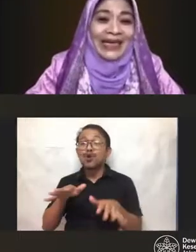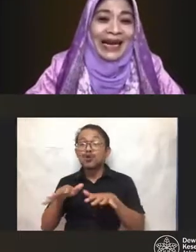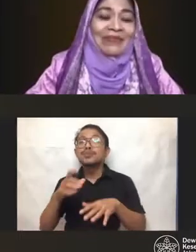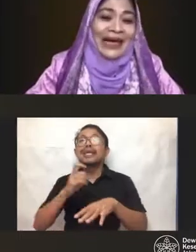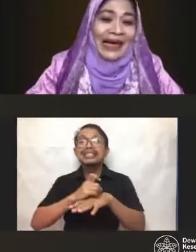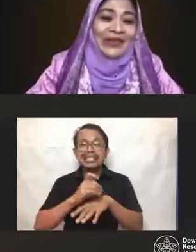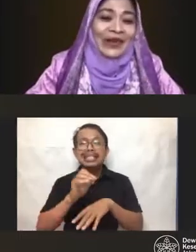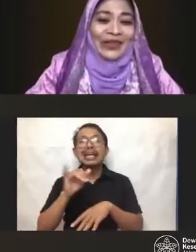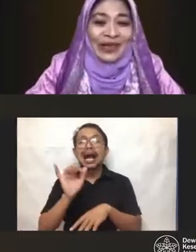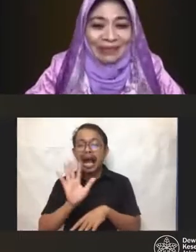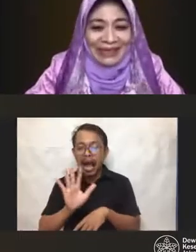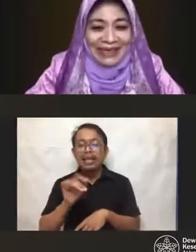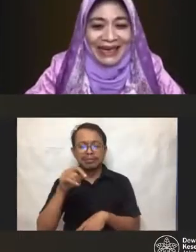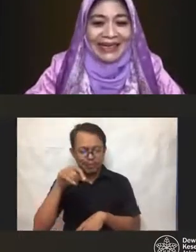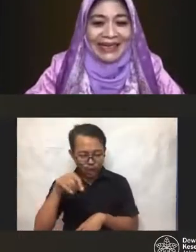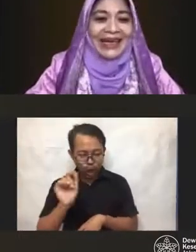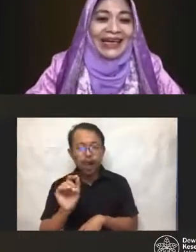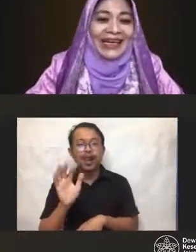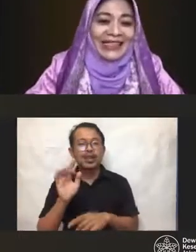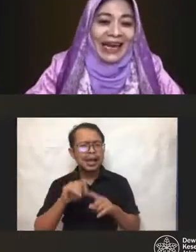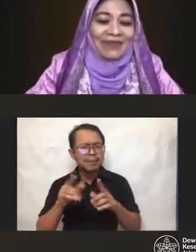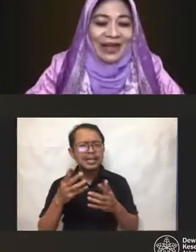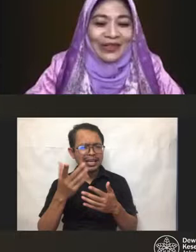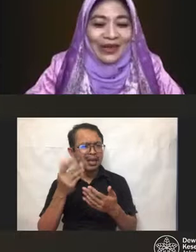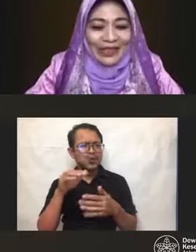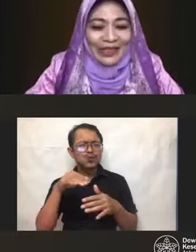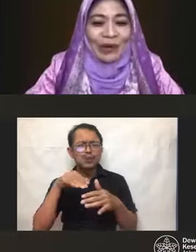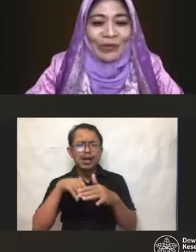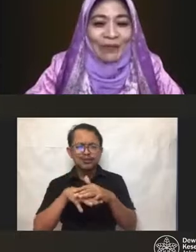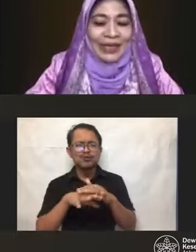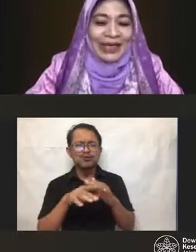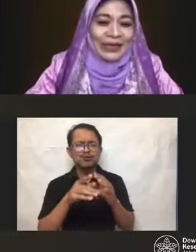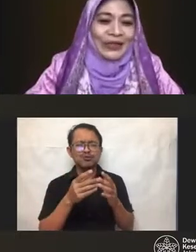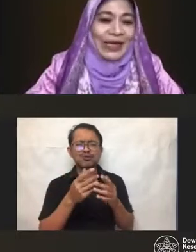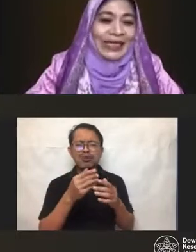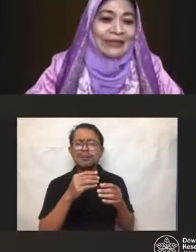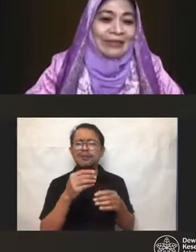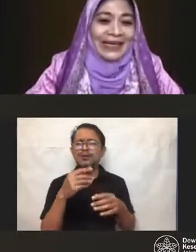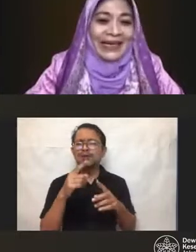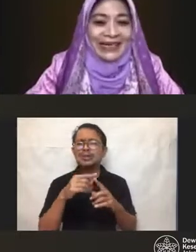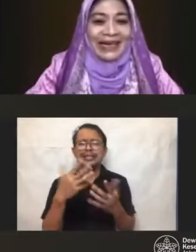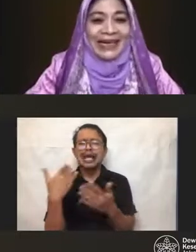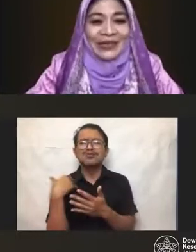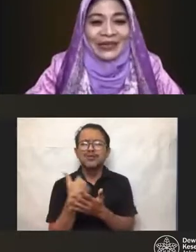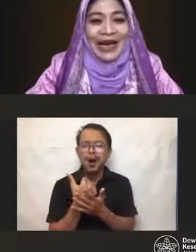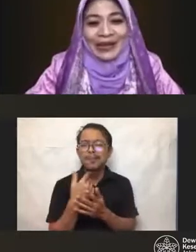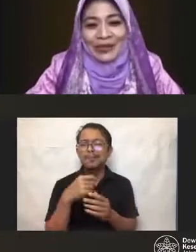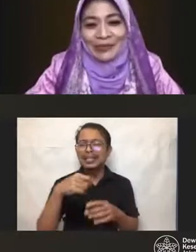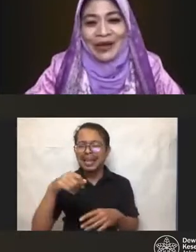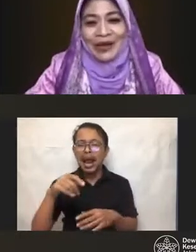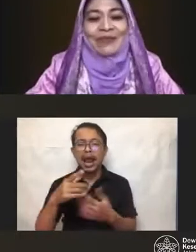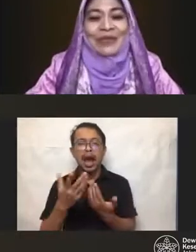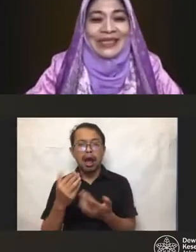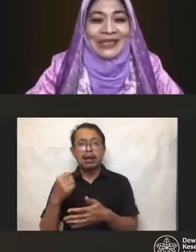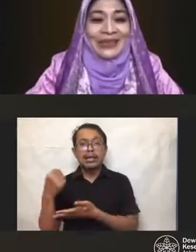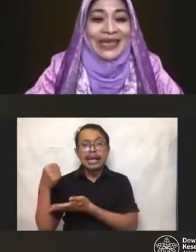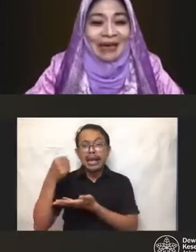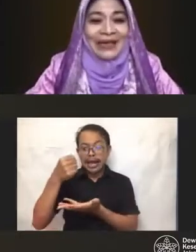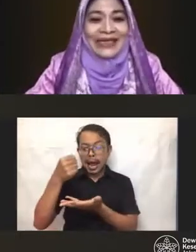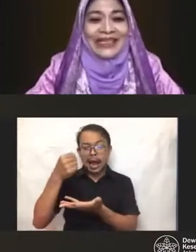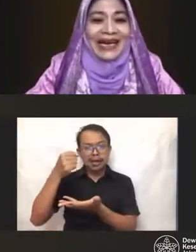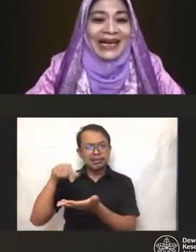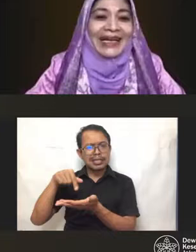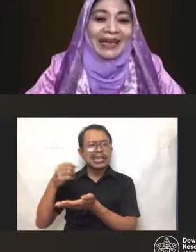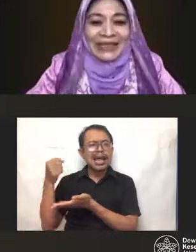ada di dalam kantor-kantor kementerian, ada di dalam kantor-kantor BUM. Tentu saja sebagian dari dana yang digunakan untuk mengelola masjid itu